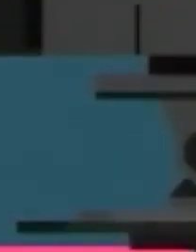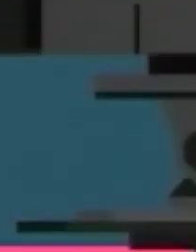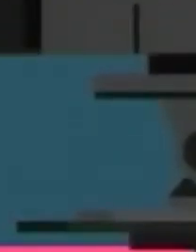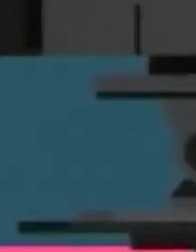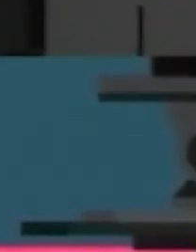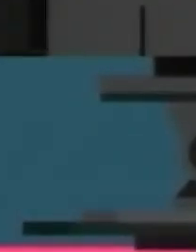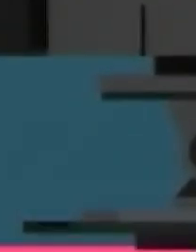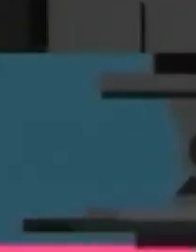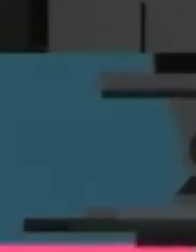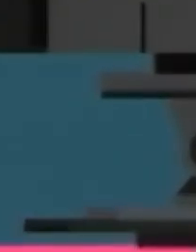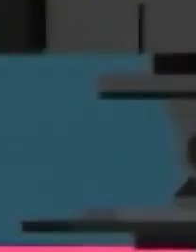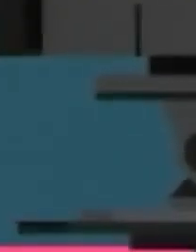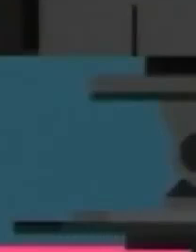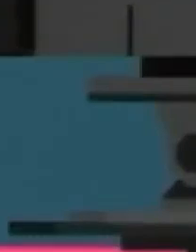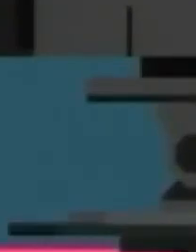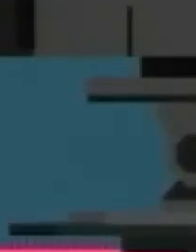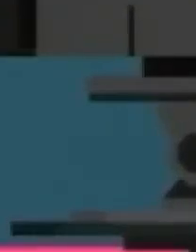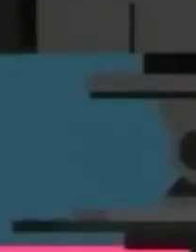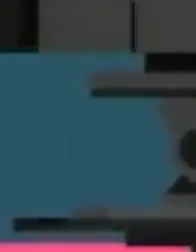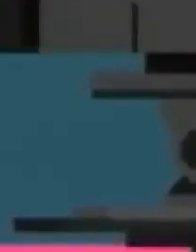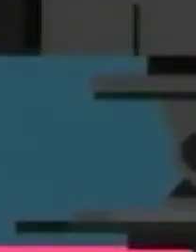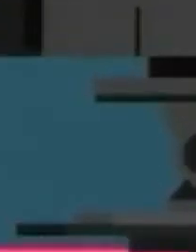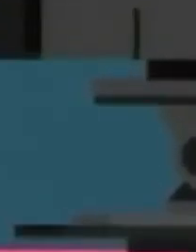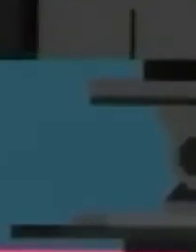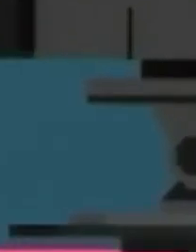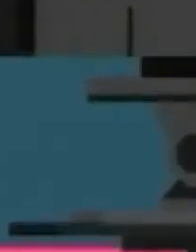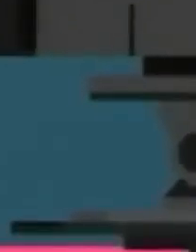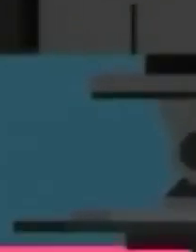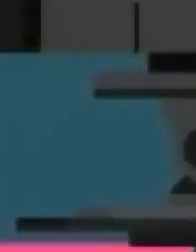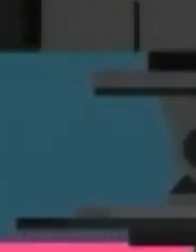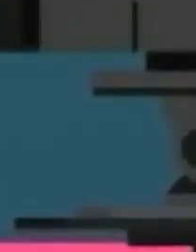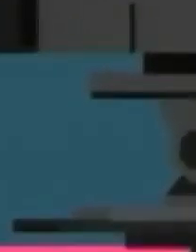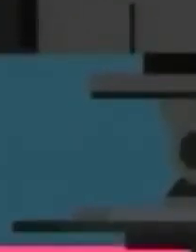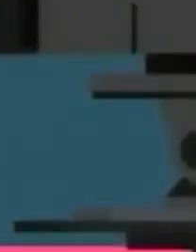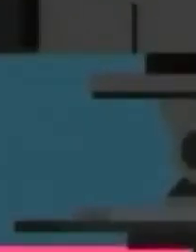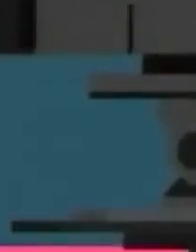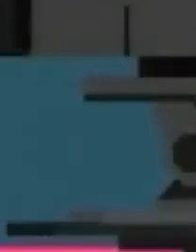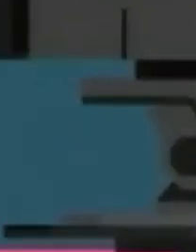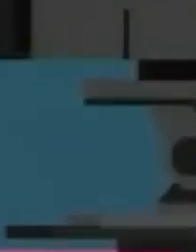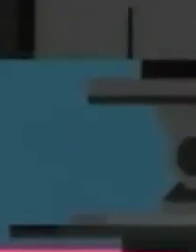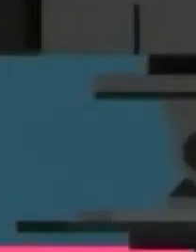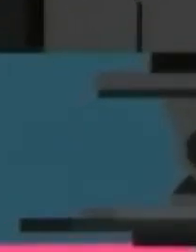ومي ما هو علشان هي ومي. هي ومي.